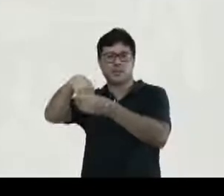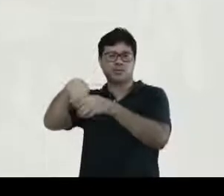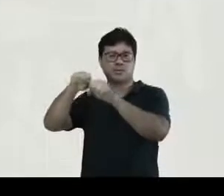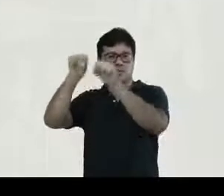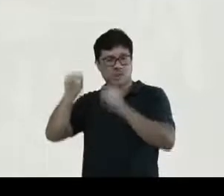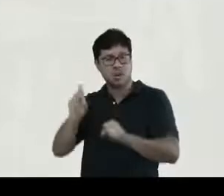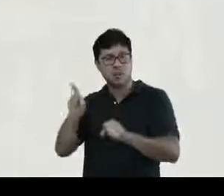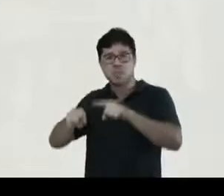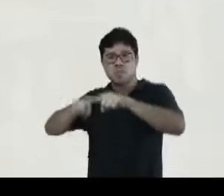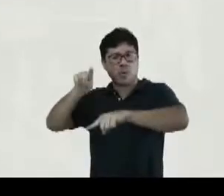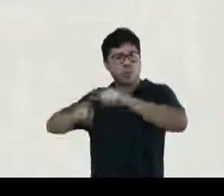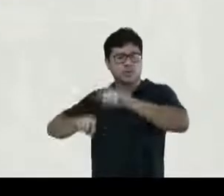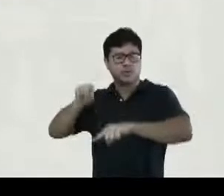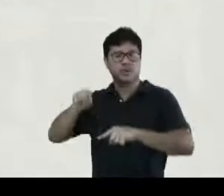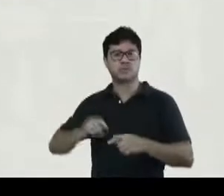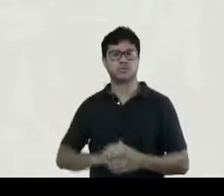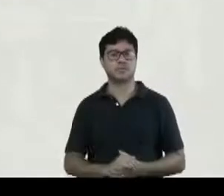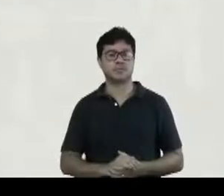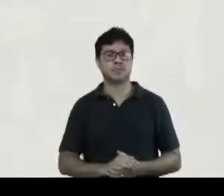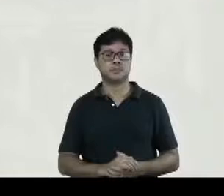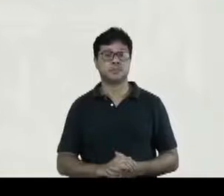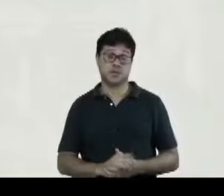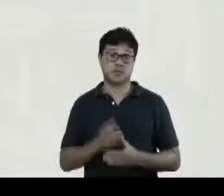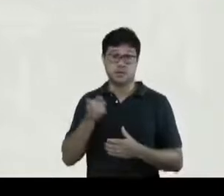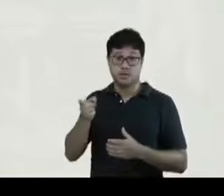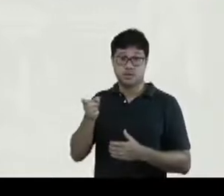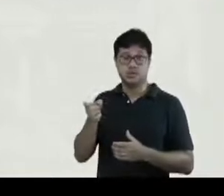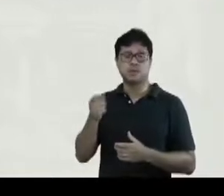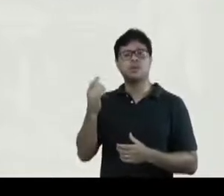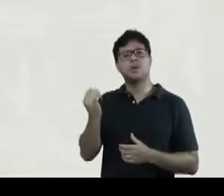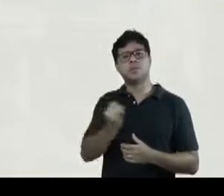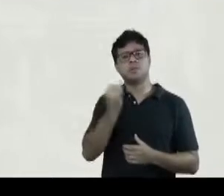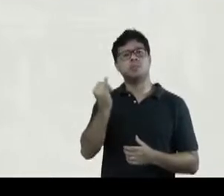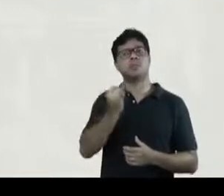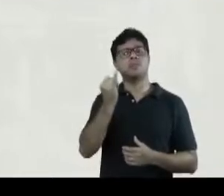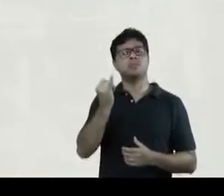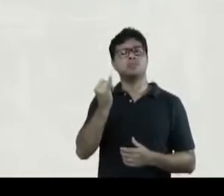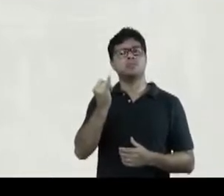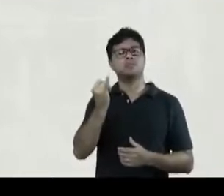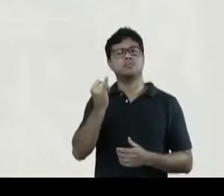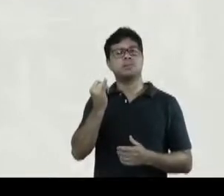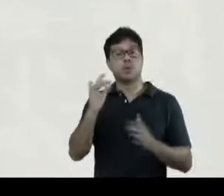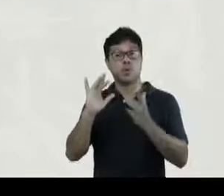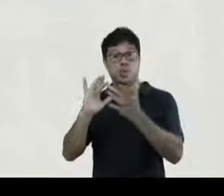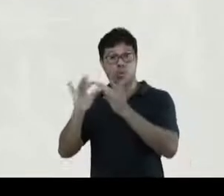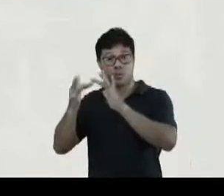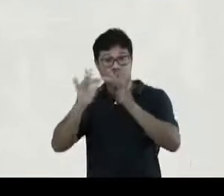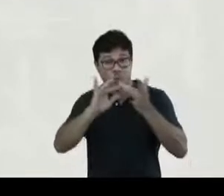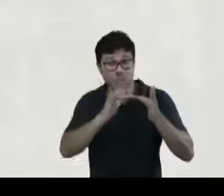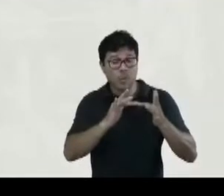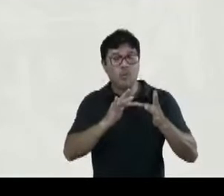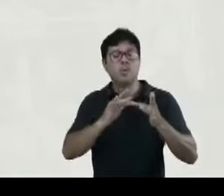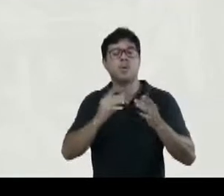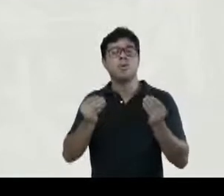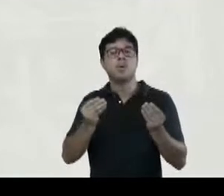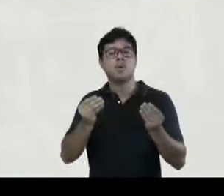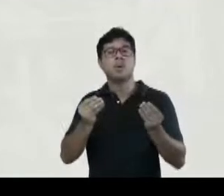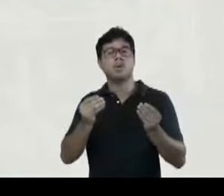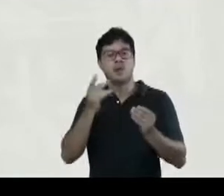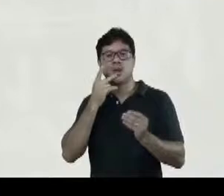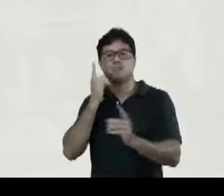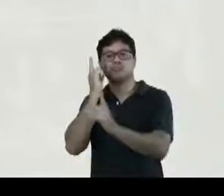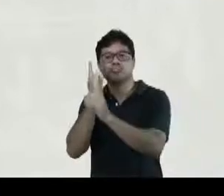werden. In dem Fall ist es dann wichtig, diese über geeignete Identifier